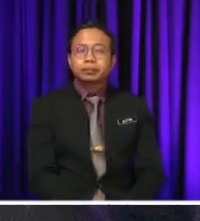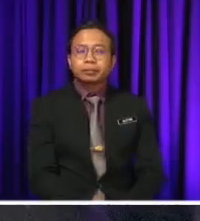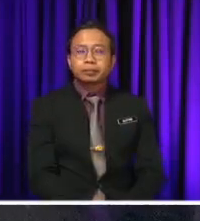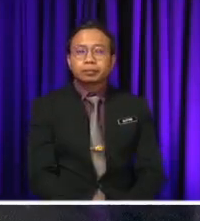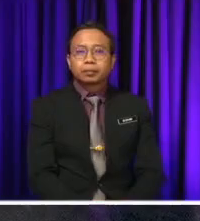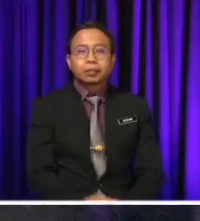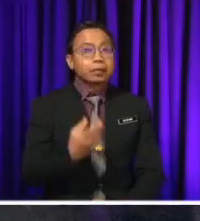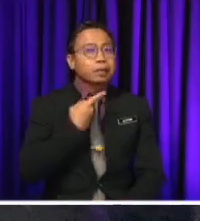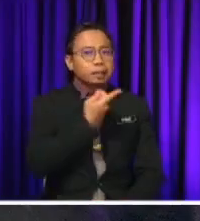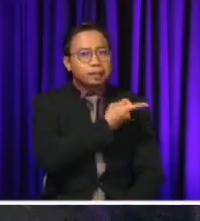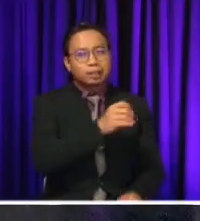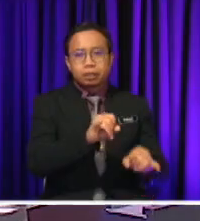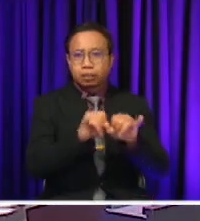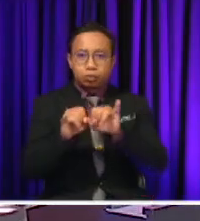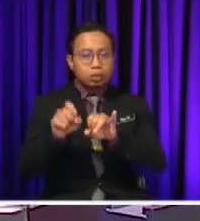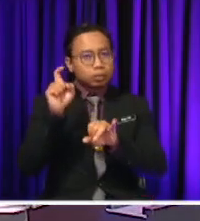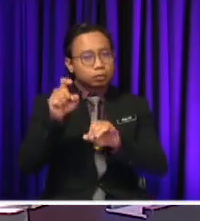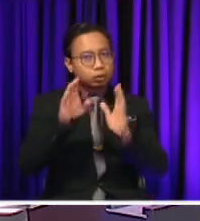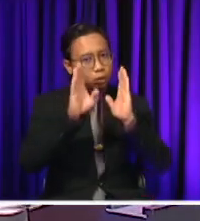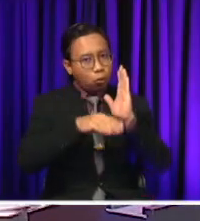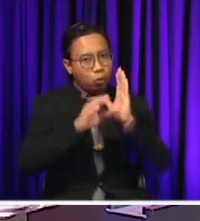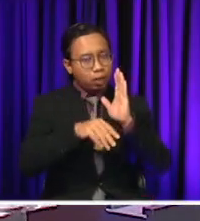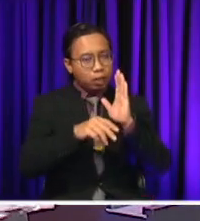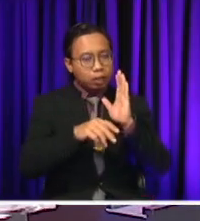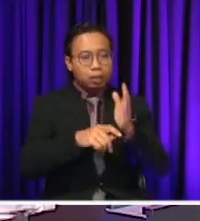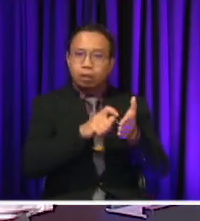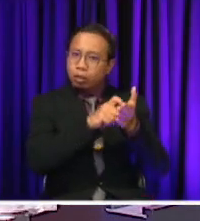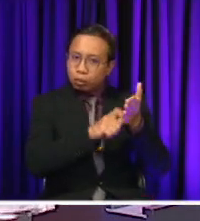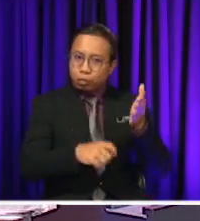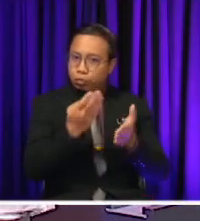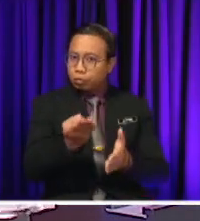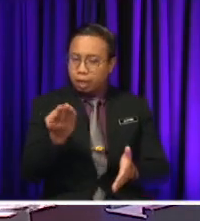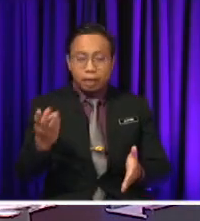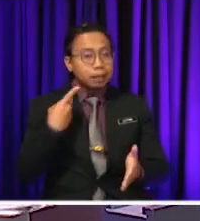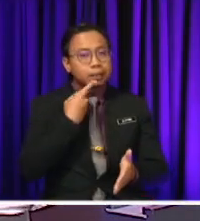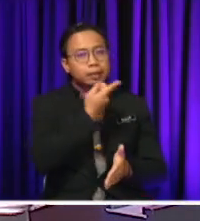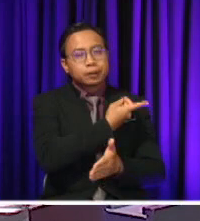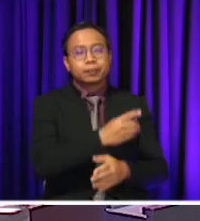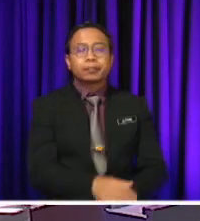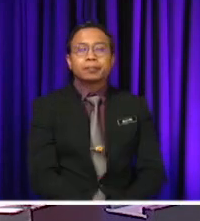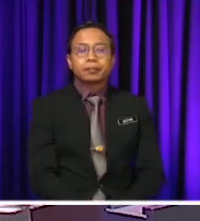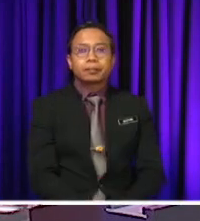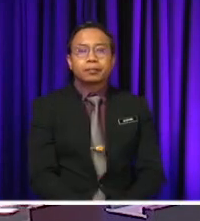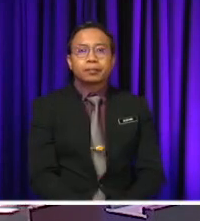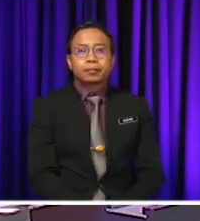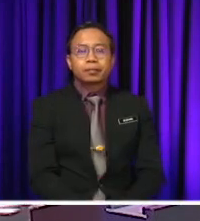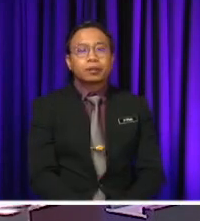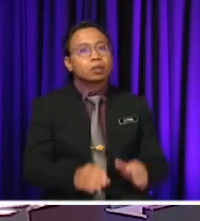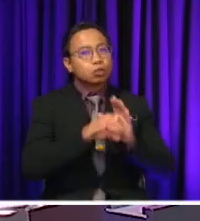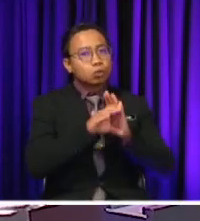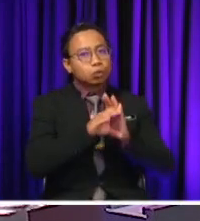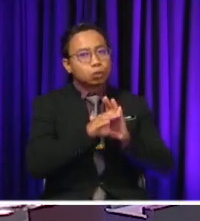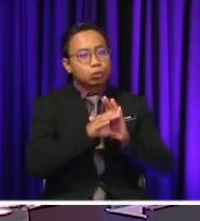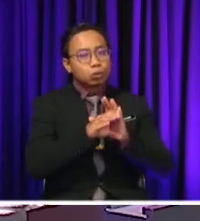kita juga perlu mengurangkan kuas bahan kita dapat menggunakan kuas bahan kita oke contohnya